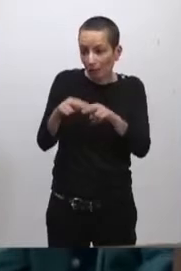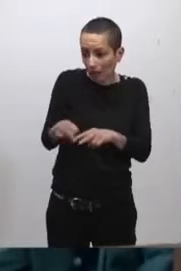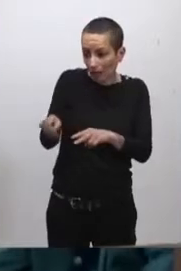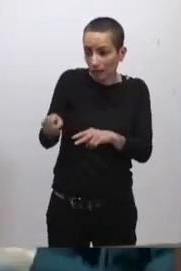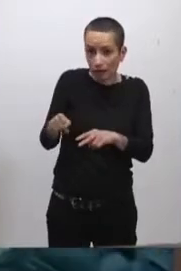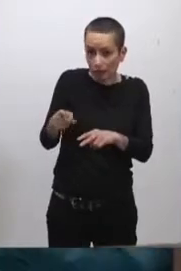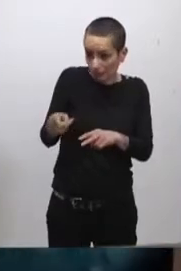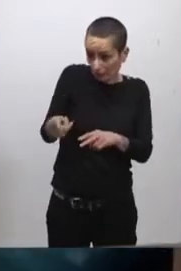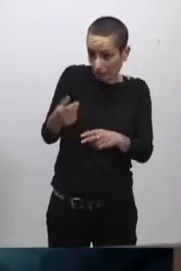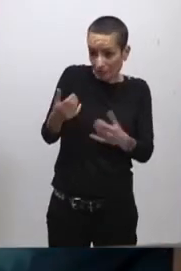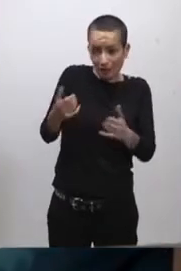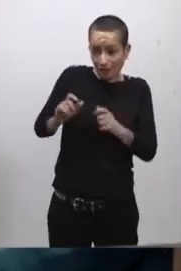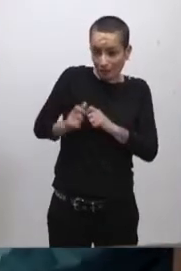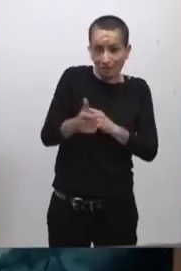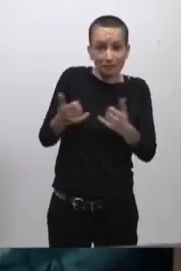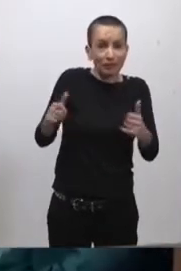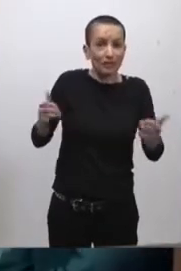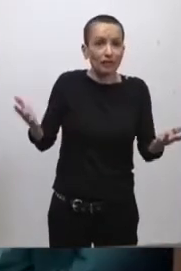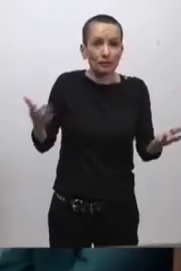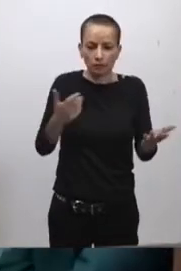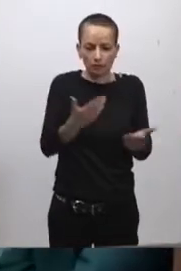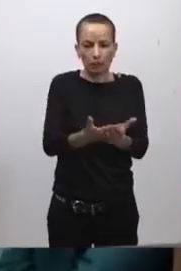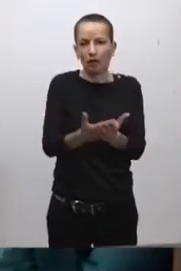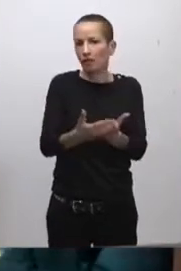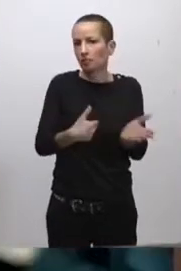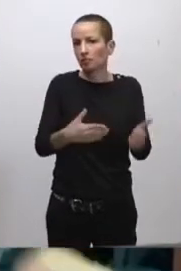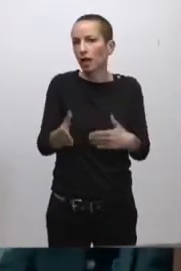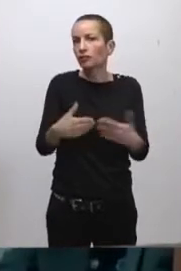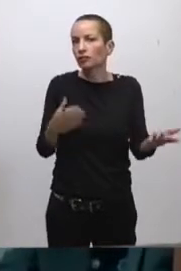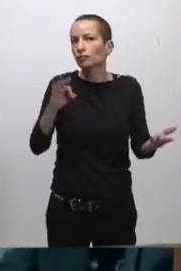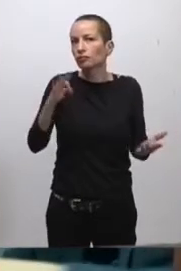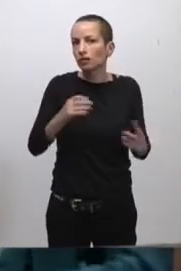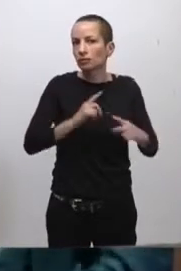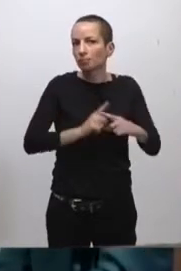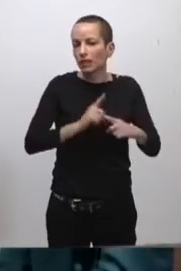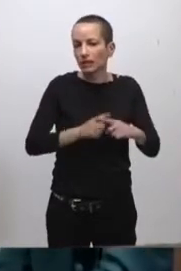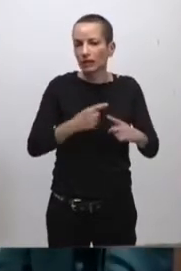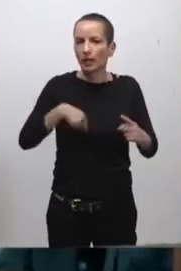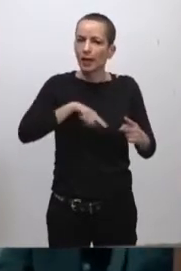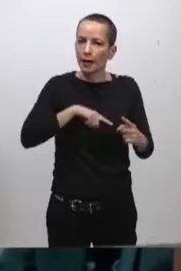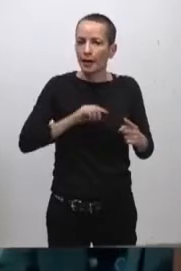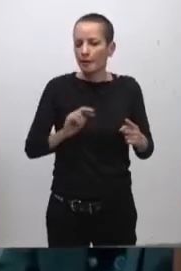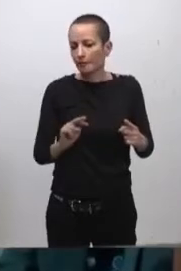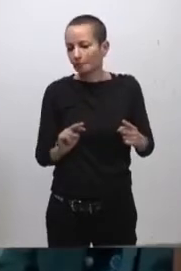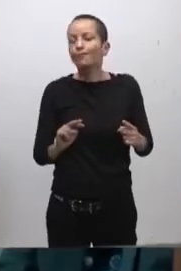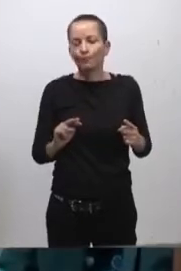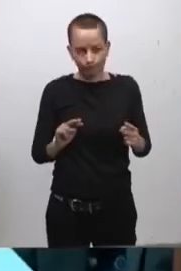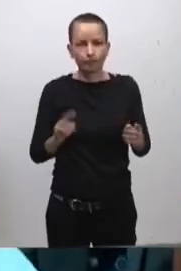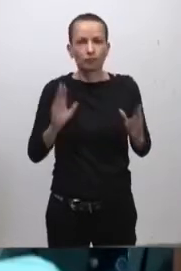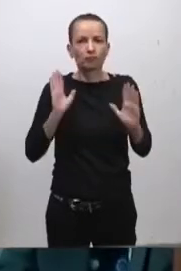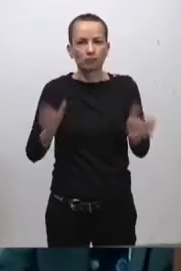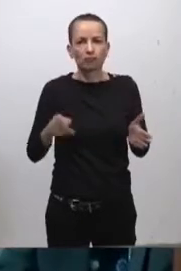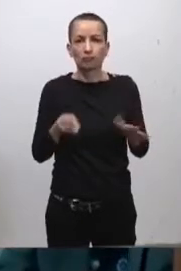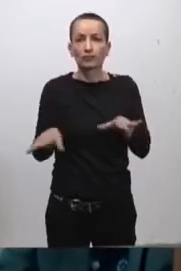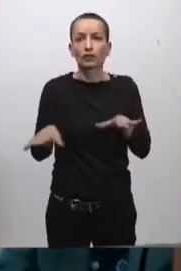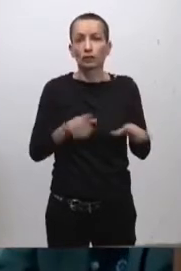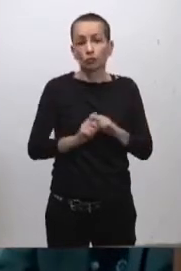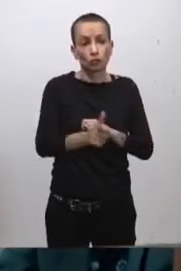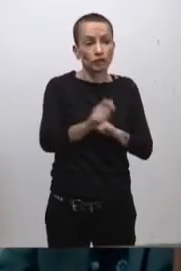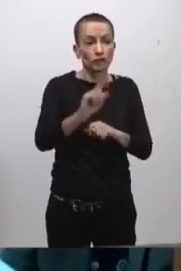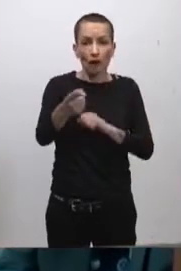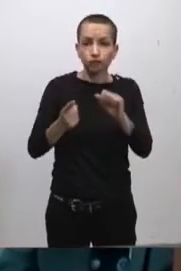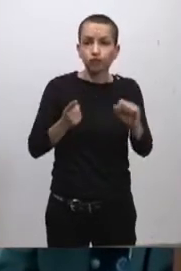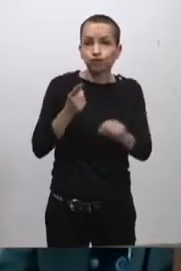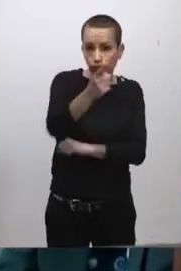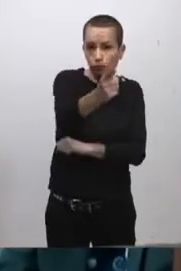un dispositif qui porte ses fruits et que nous avons décidé de pérenniser, donc en